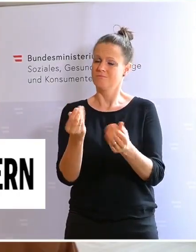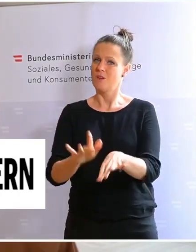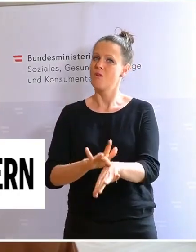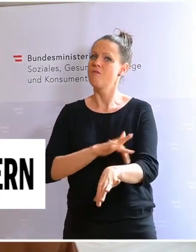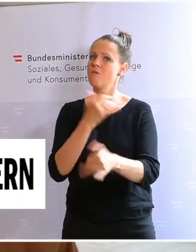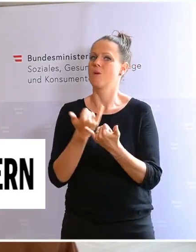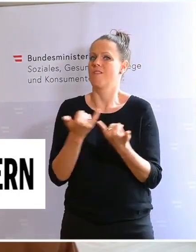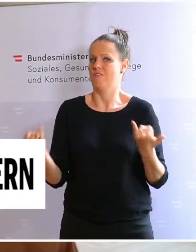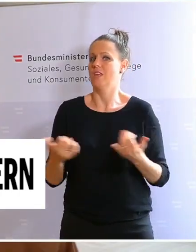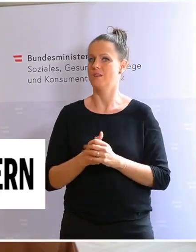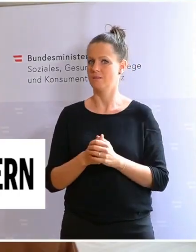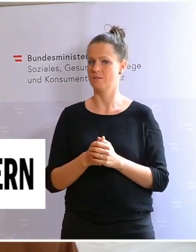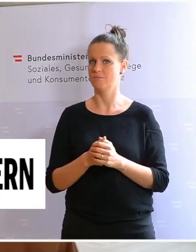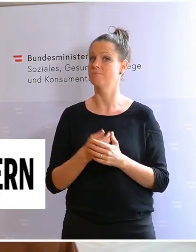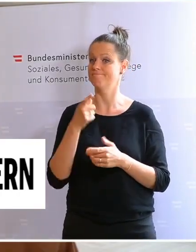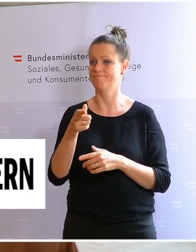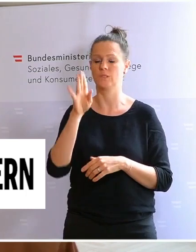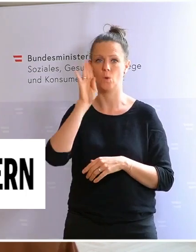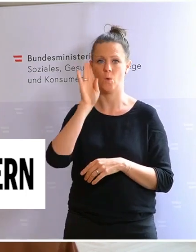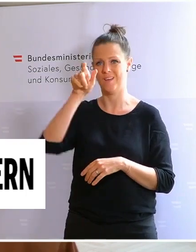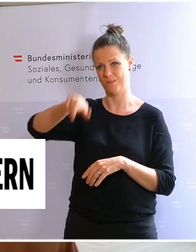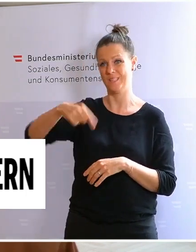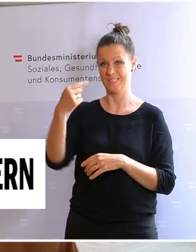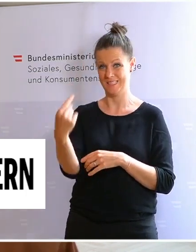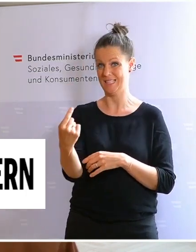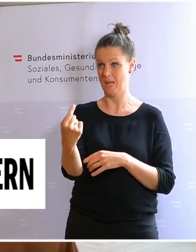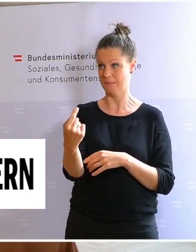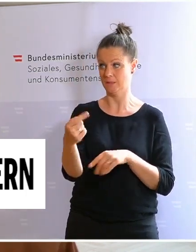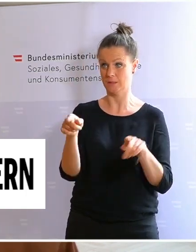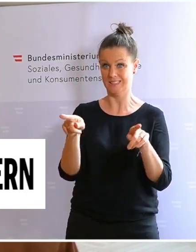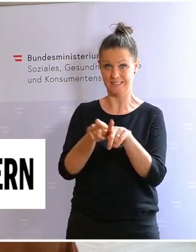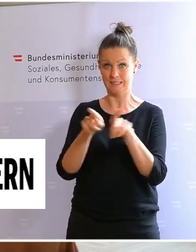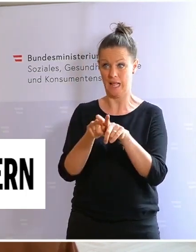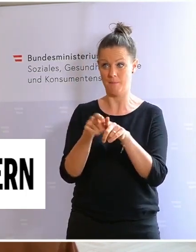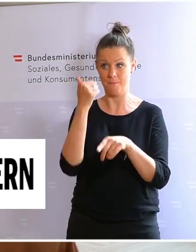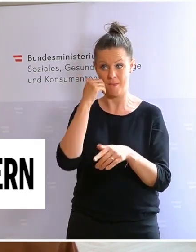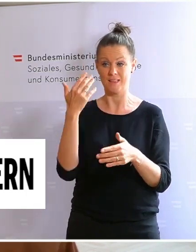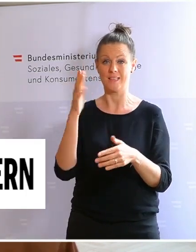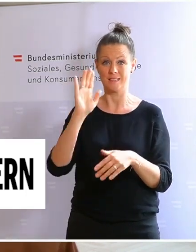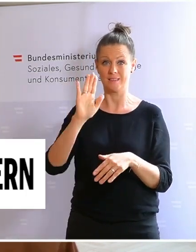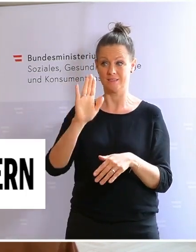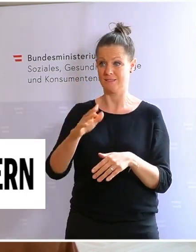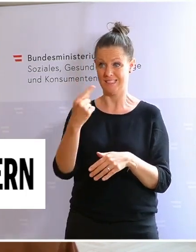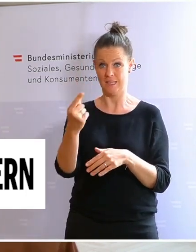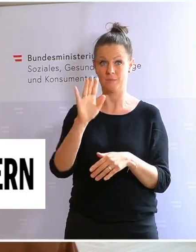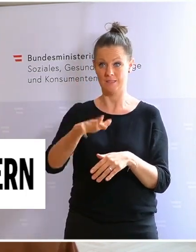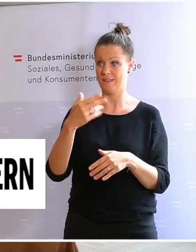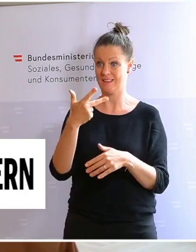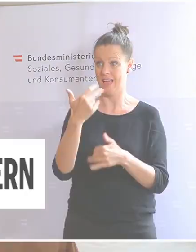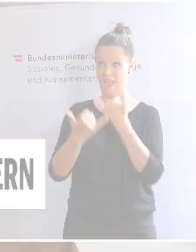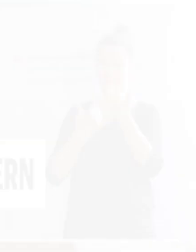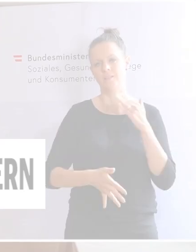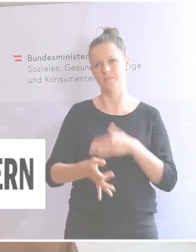Was ist Ihnen da durch den Kopf gegangen, als Sie gehört haben, dass es sich möglicherweise um diesen Mann handelt, den Sie seit 3 Jahren vom Gerichtssaal